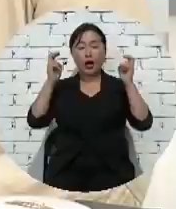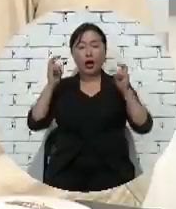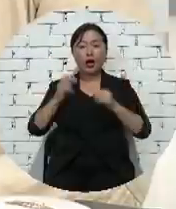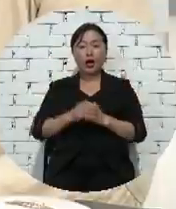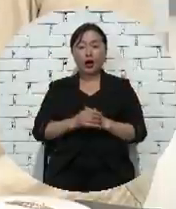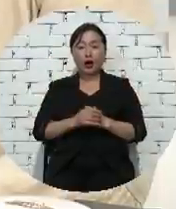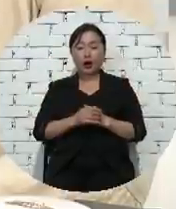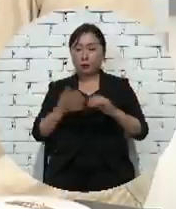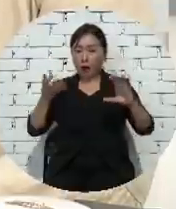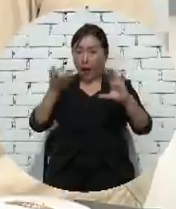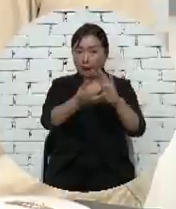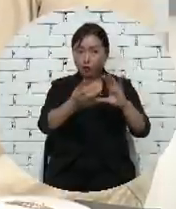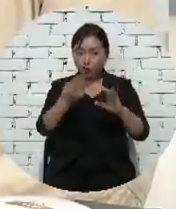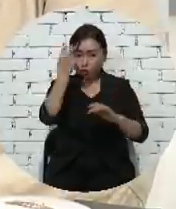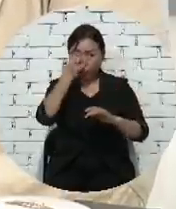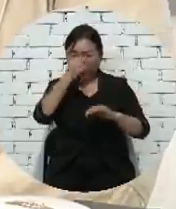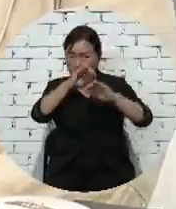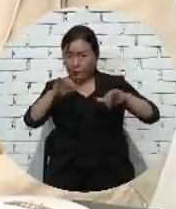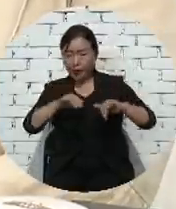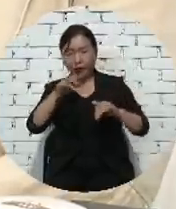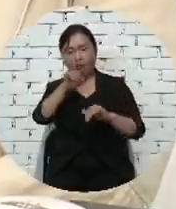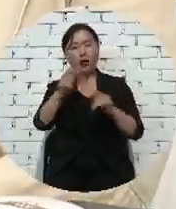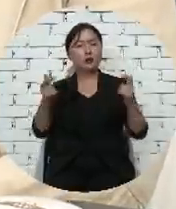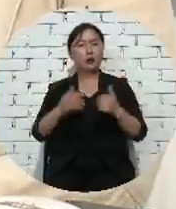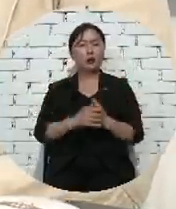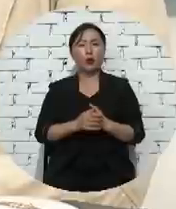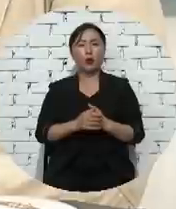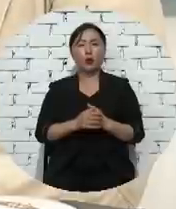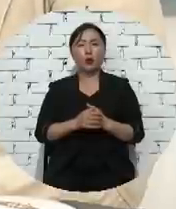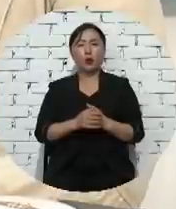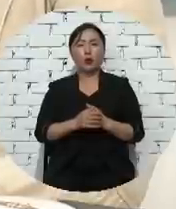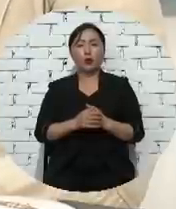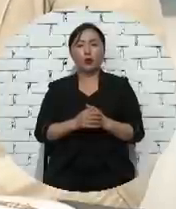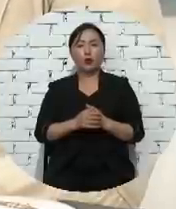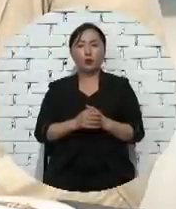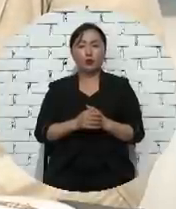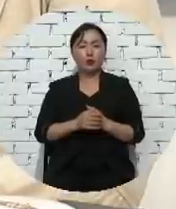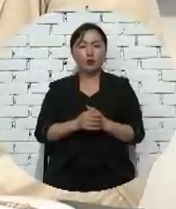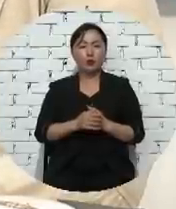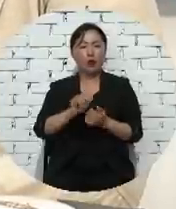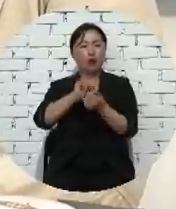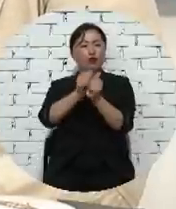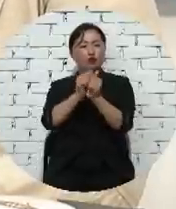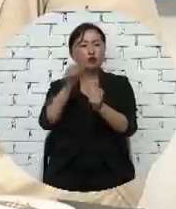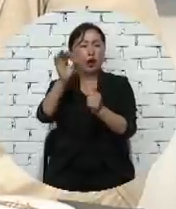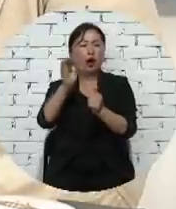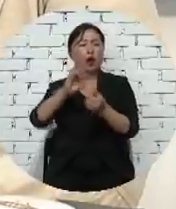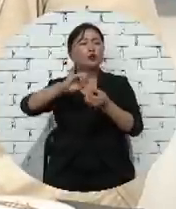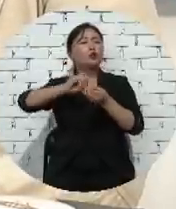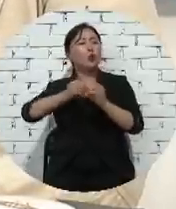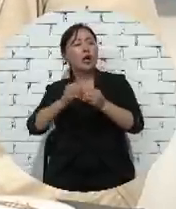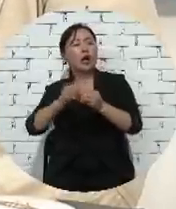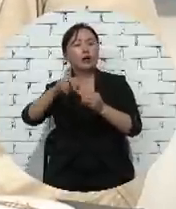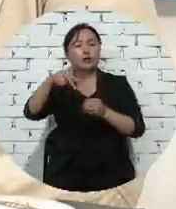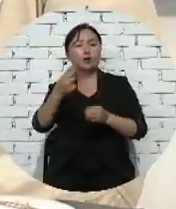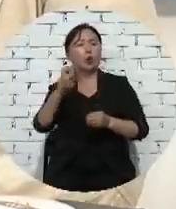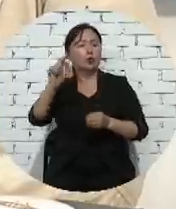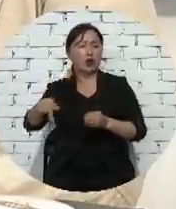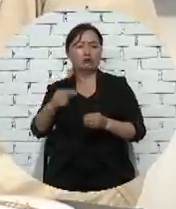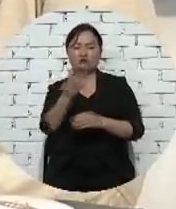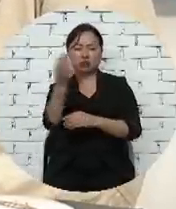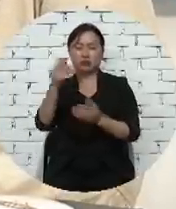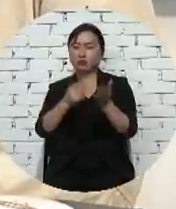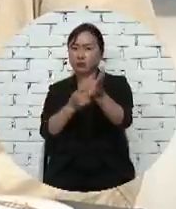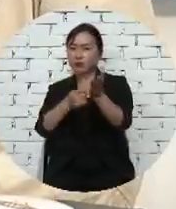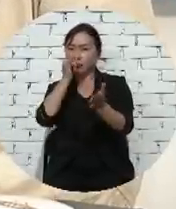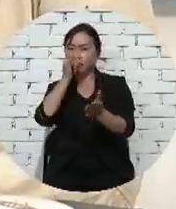네. 그리고 뭐 도이치모터스 뭐 주가 조작 어쩌고 언론에 난 것 같던데 글쎄.